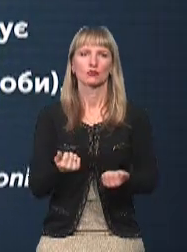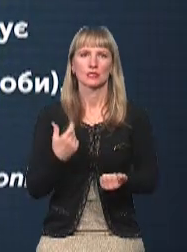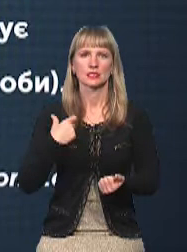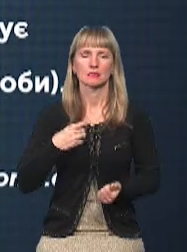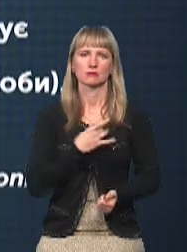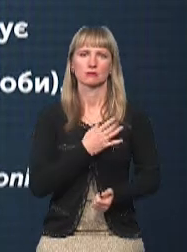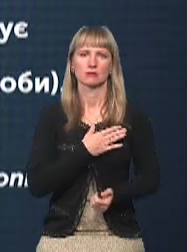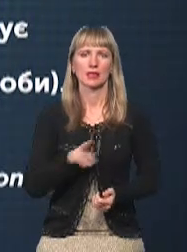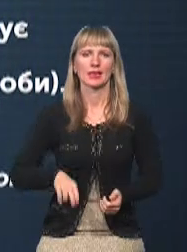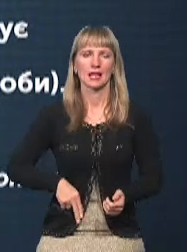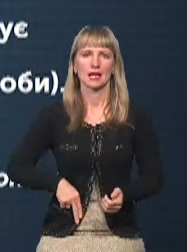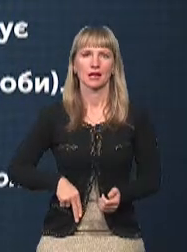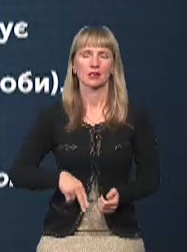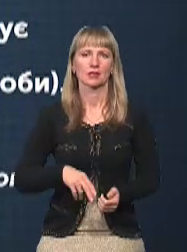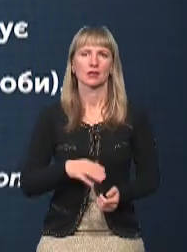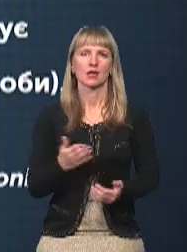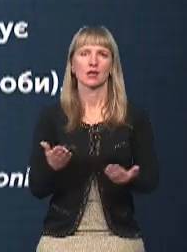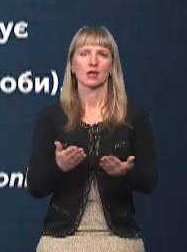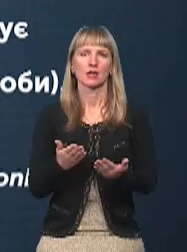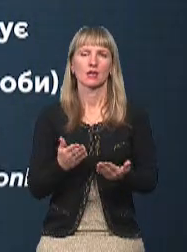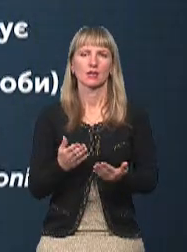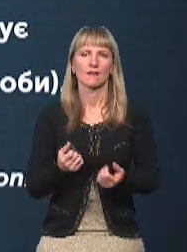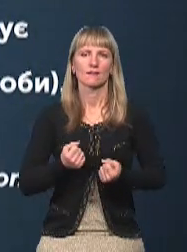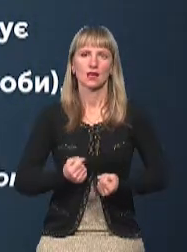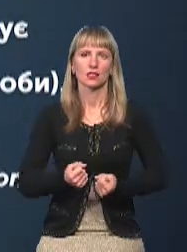директори закладів, якщо їхні клієнти фізично не дієздатні особи.